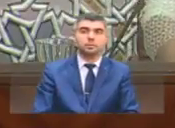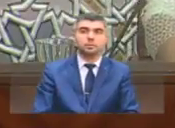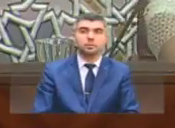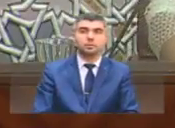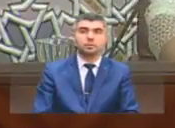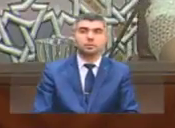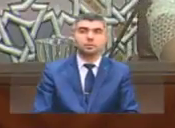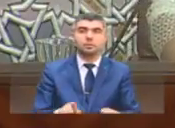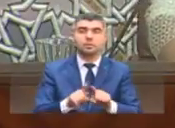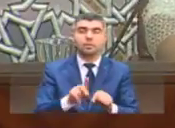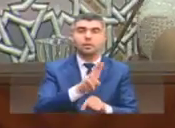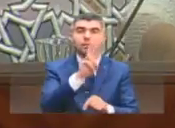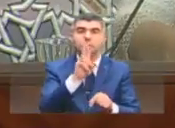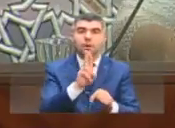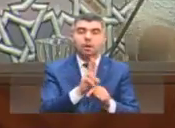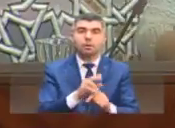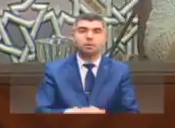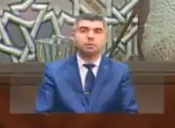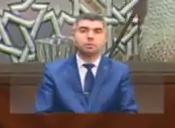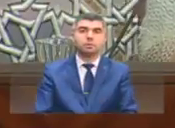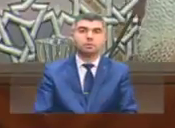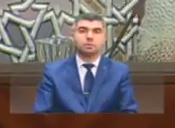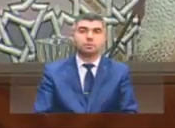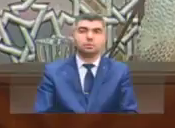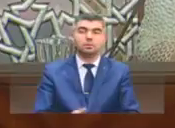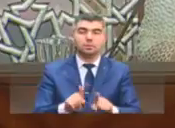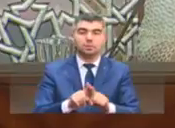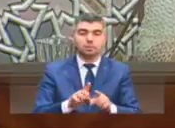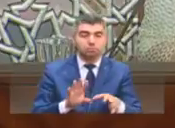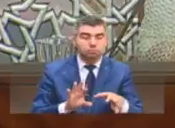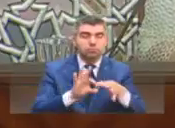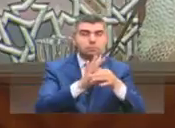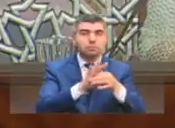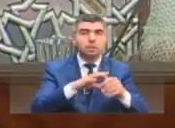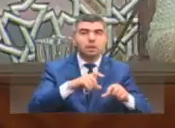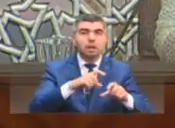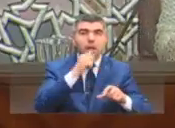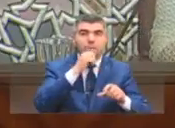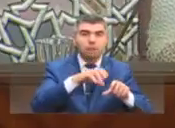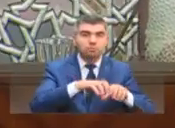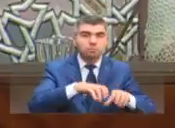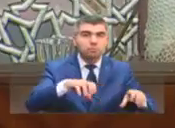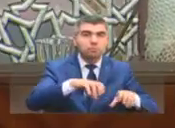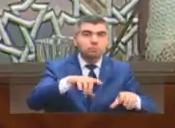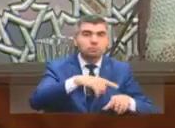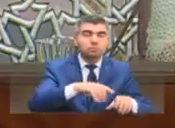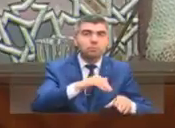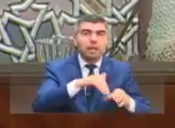سؤال حول رفع معدل ربط بشبكة المياه للسيدات والسادة النواب عن فريق الاشتراكي.